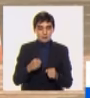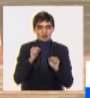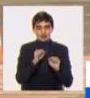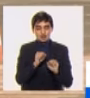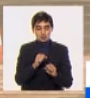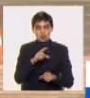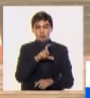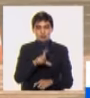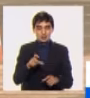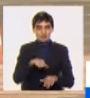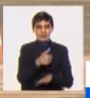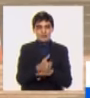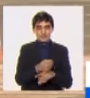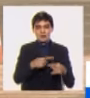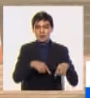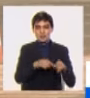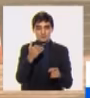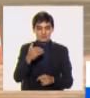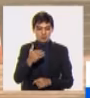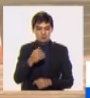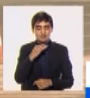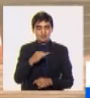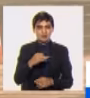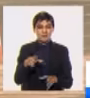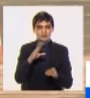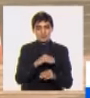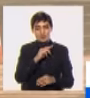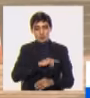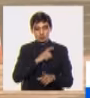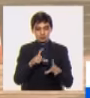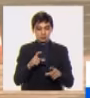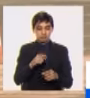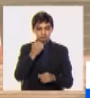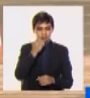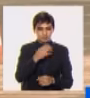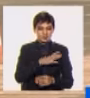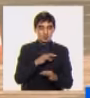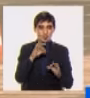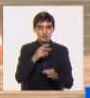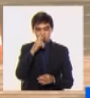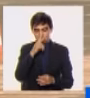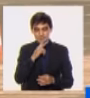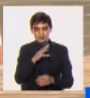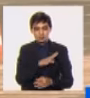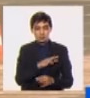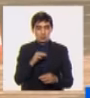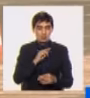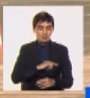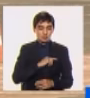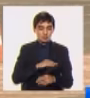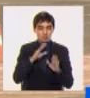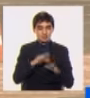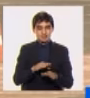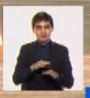главный приоритет компания также поблагодарили своих работников которые уже более двух месяцев добросовестно трудятся на